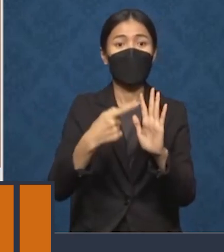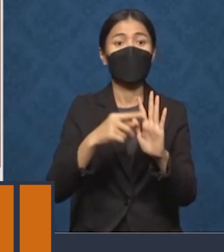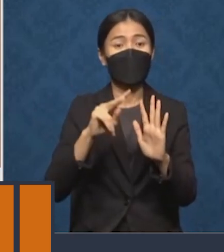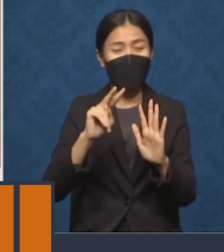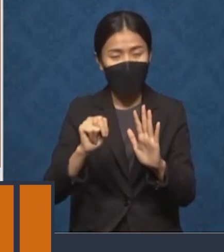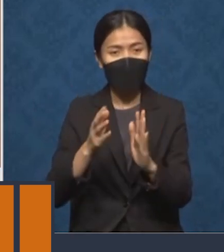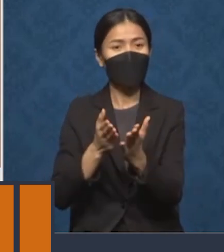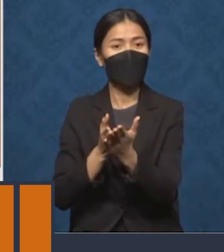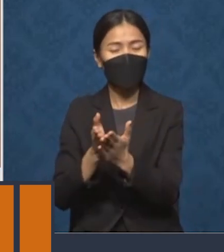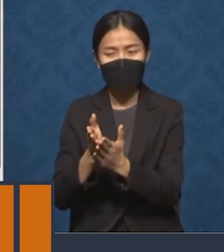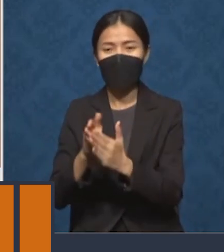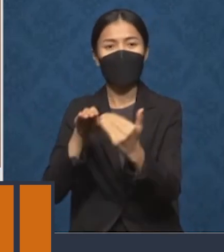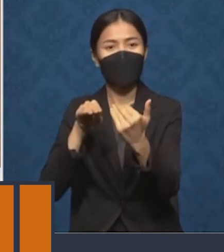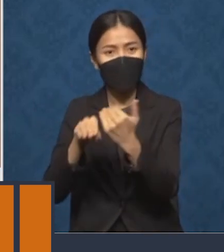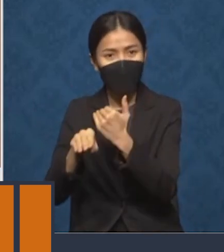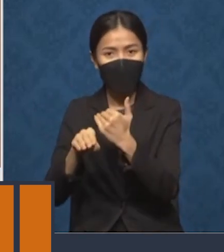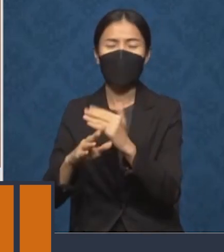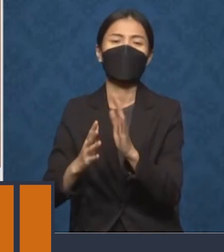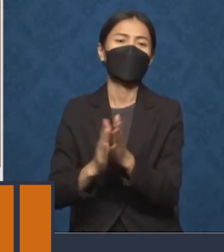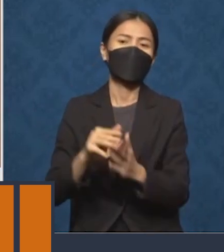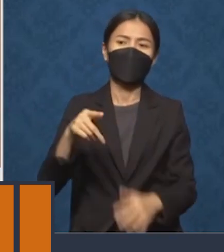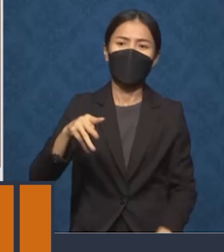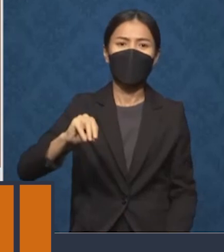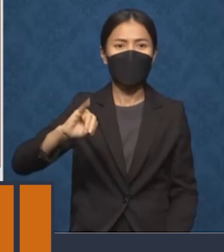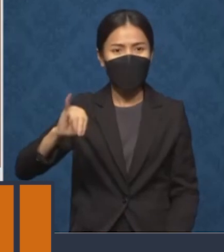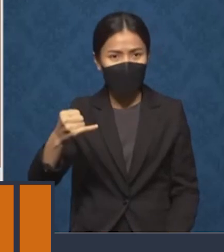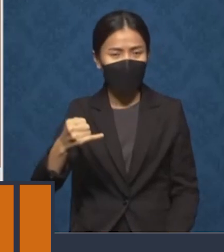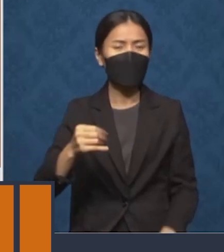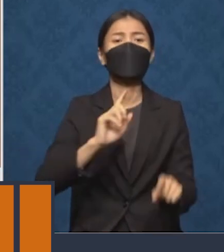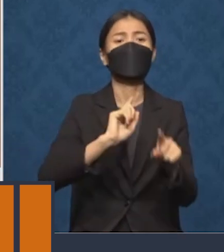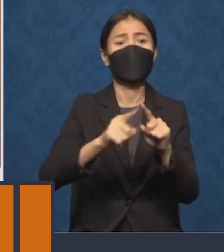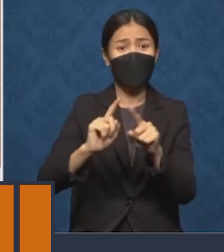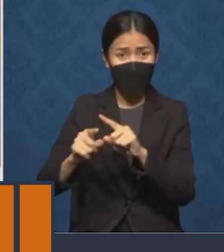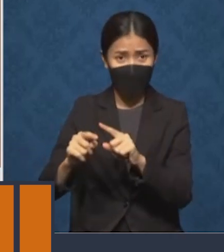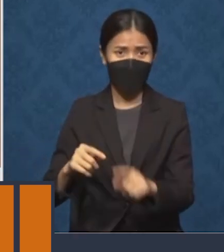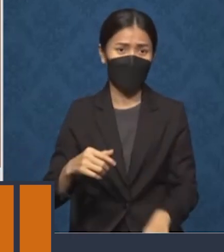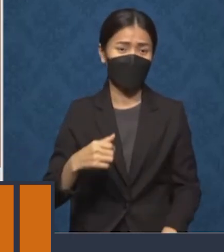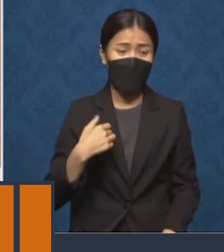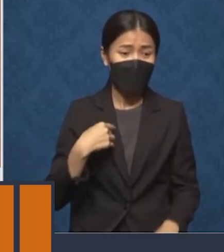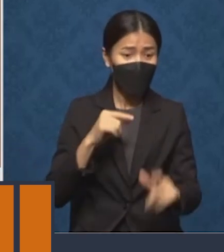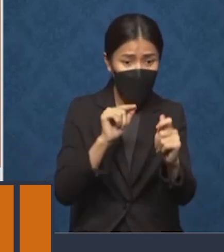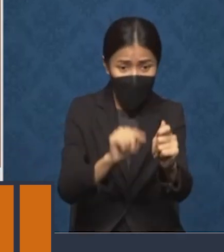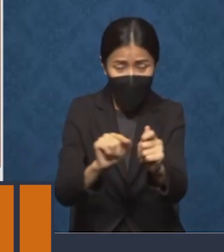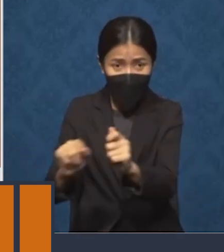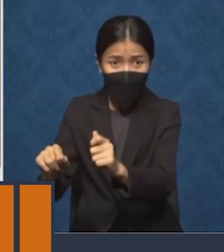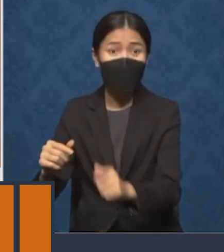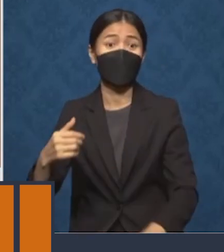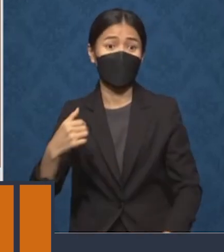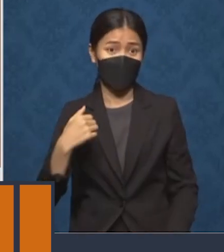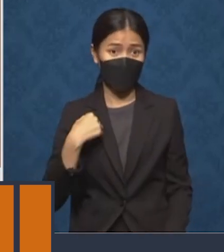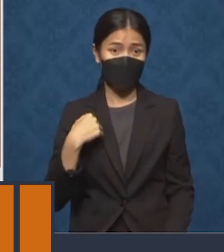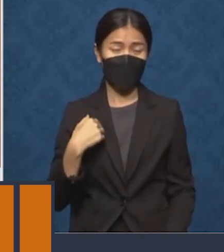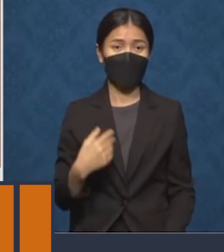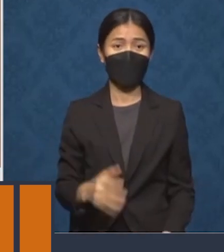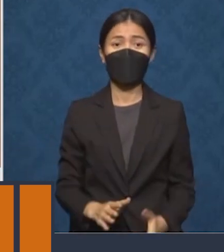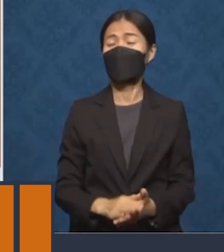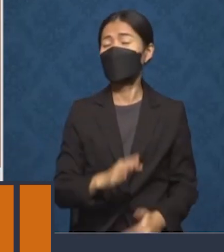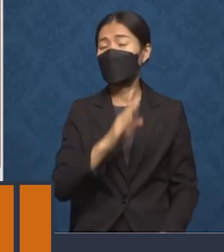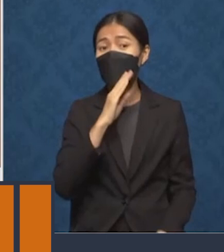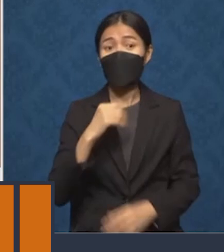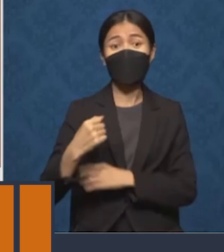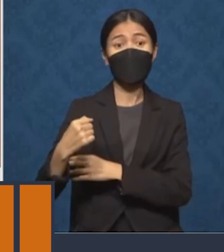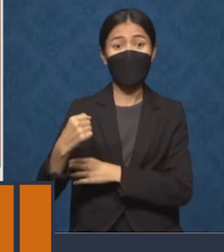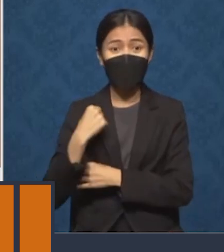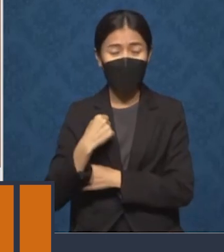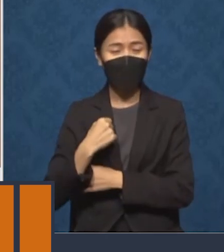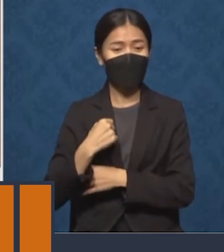าชุมชนจังหวัดนะคะไม่นับยังไม่นับว่าจะต้องมีในระดับอำเภออีกถ้าเราเชื่อในเรื่องของการกระจายอำนาจจริงเราจะไม่แผ่ขยายส